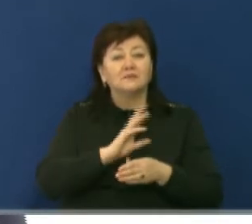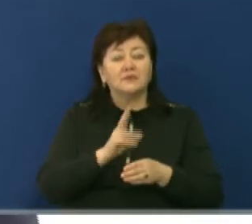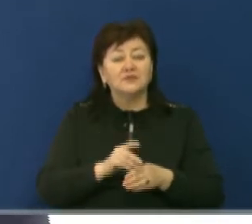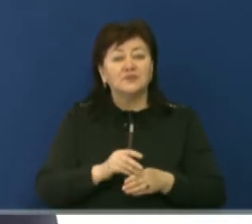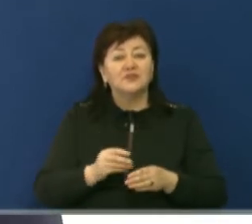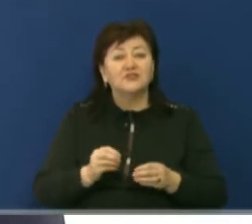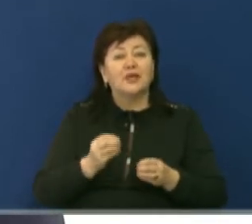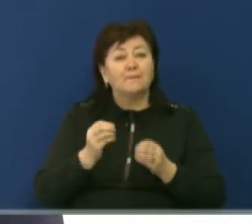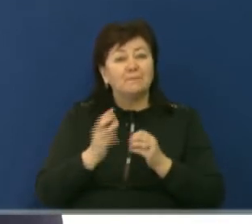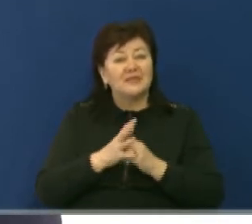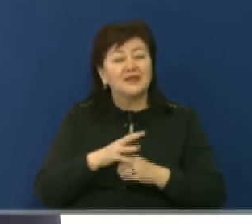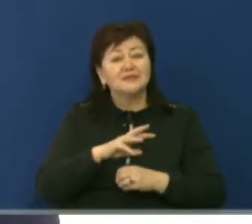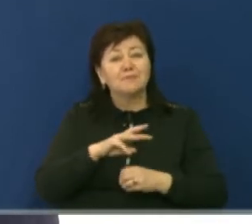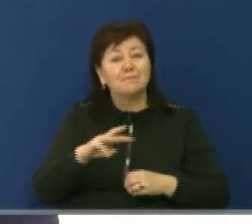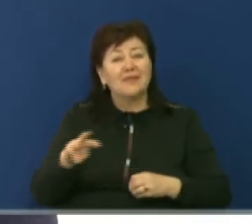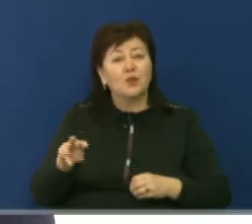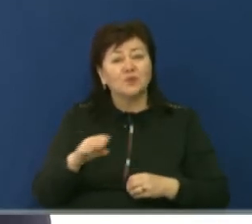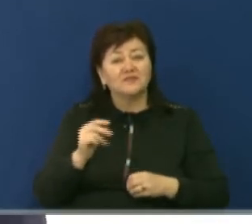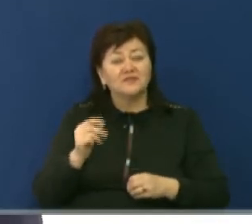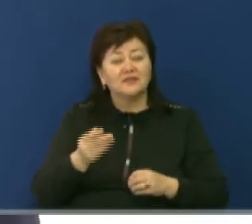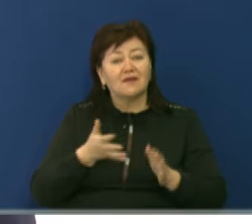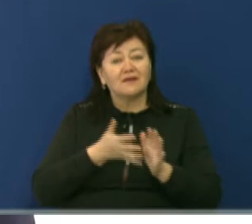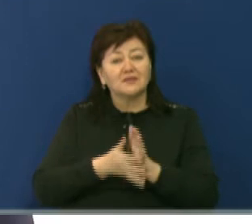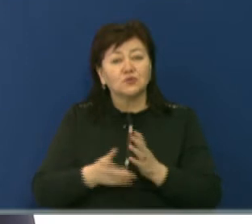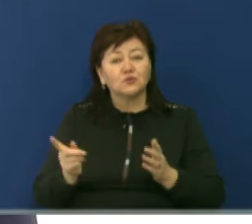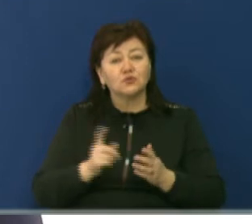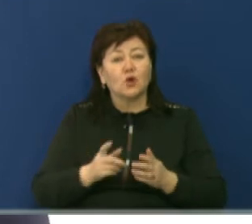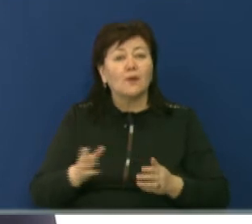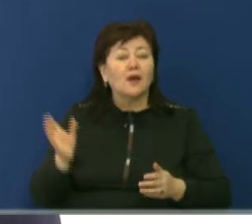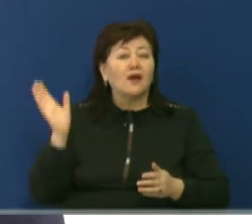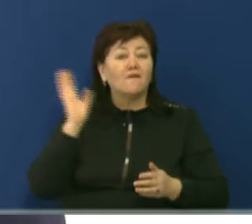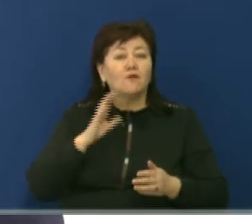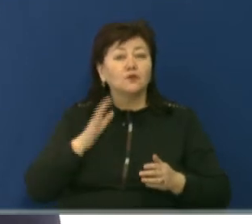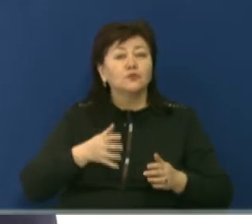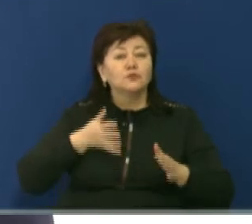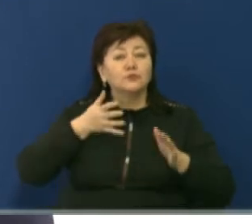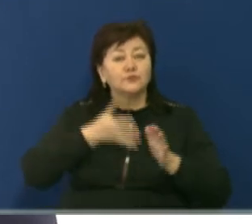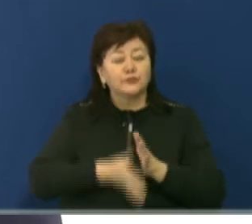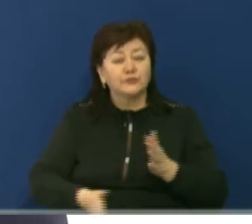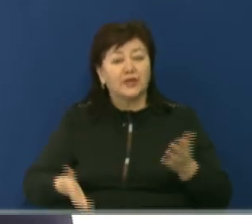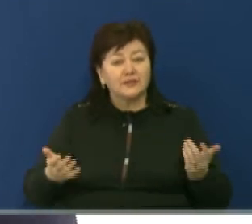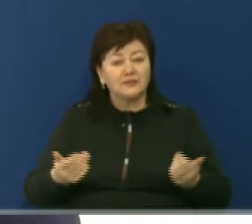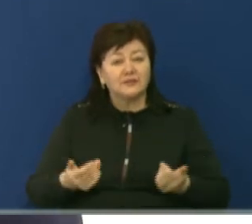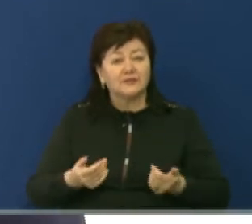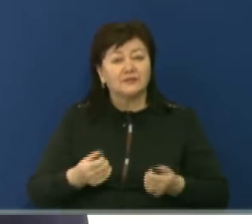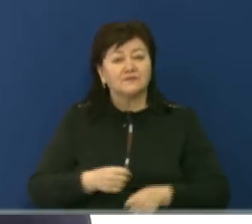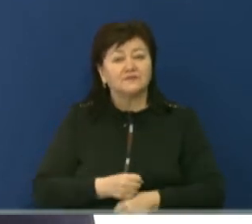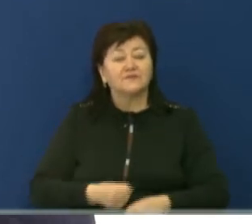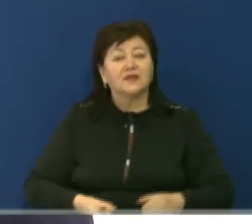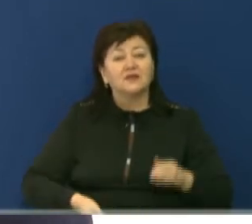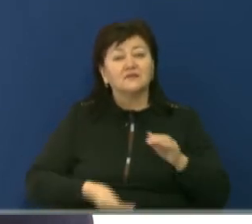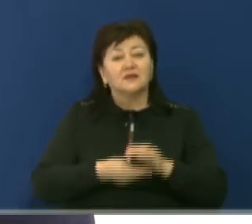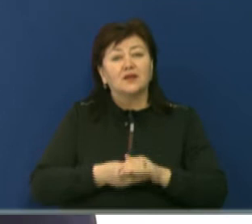Биыл су басу қаупі болмайды деп есептейміз. Осы жарылыстың нәтижесінде, жасалматқан жұмыстың